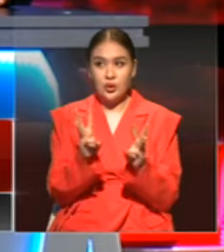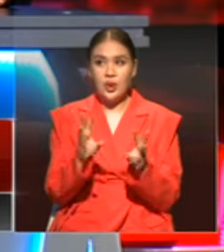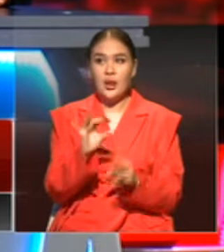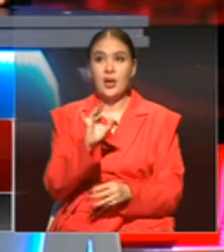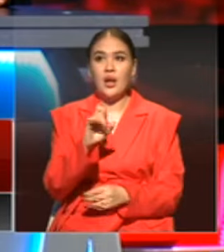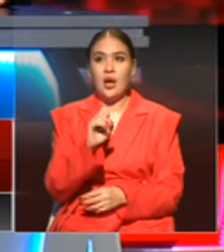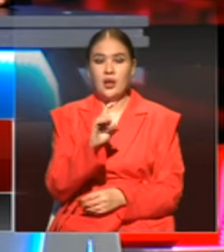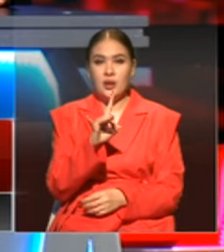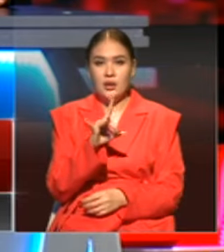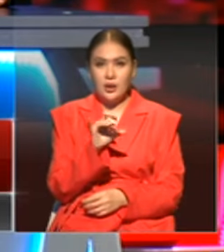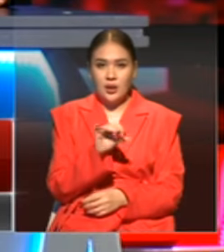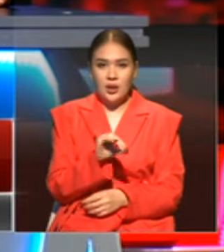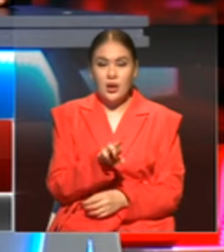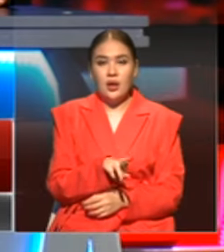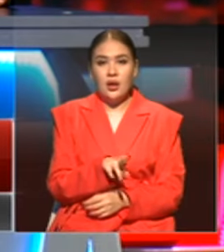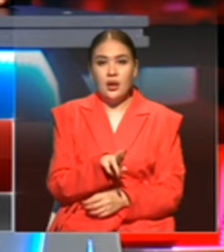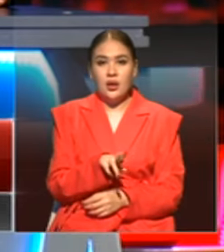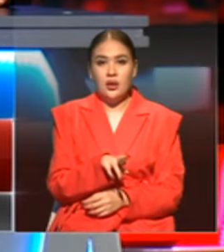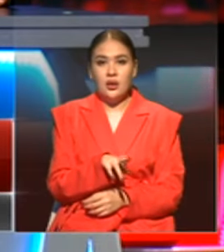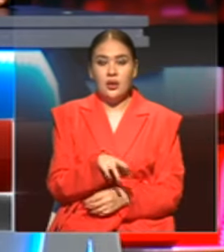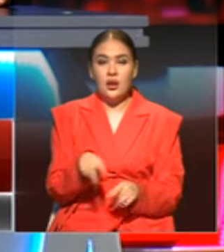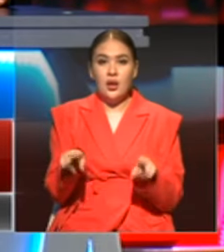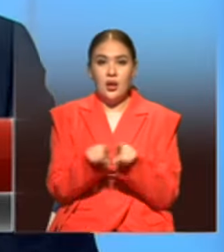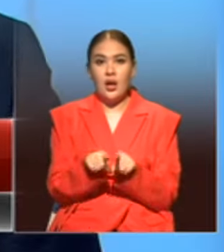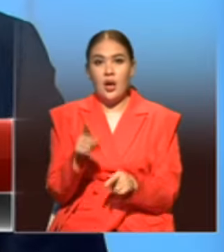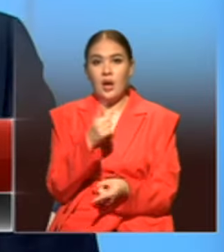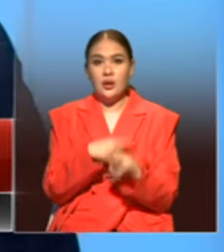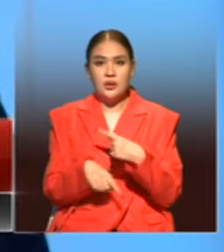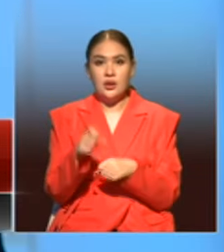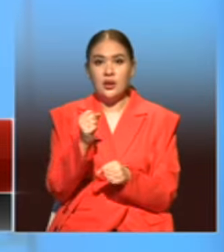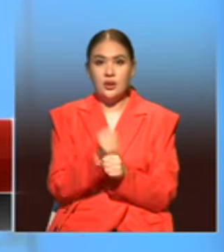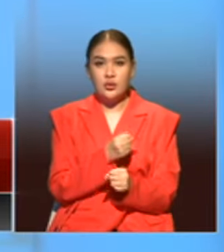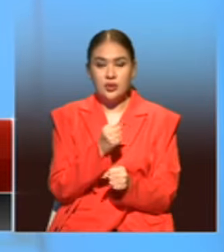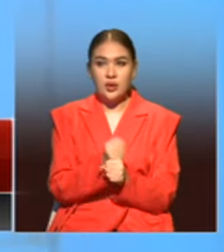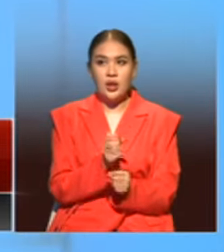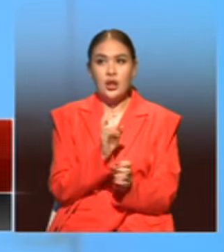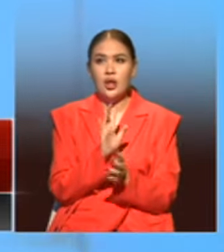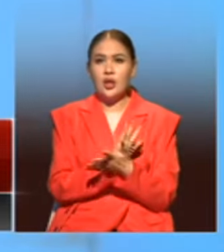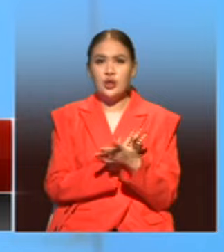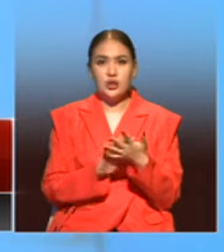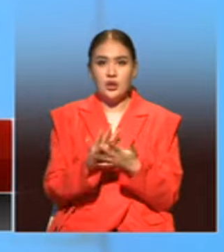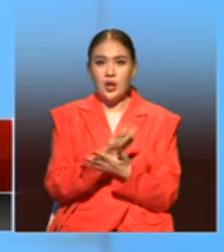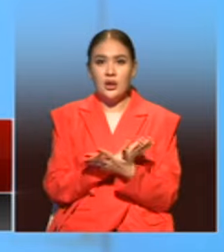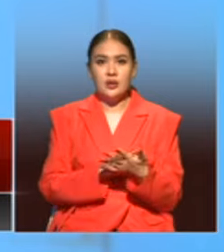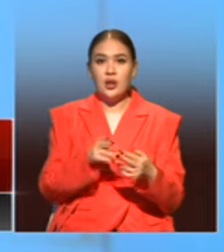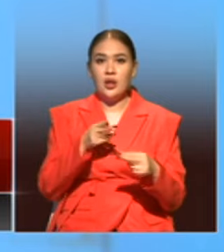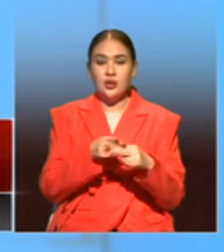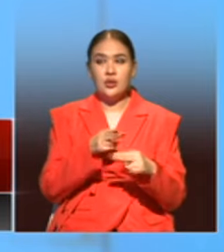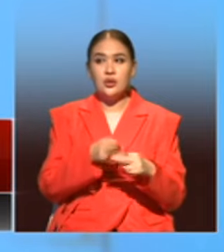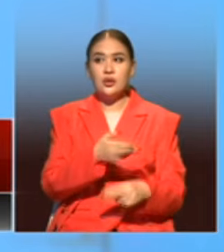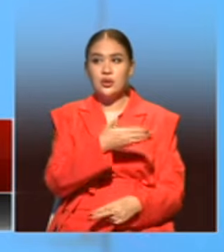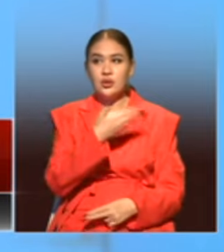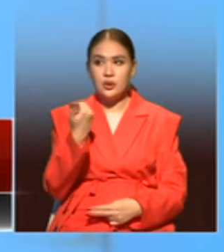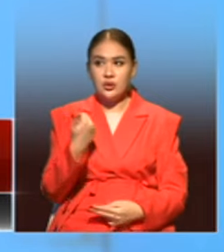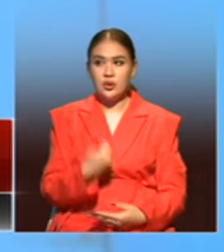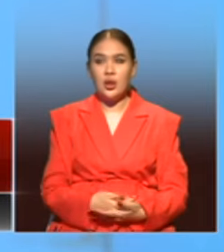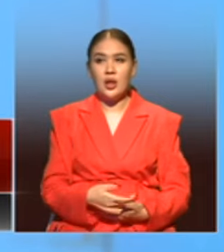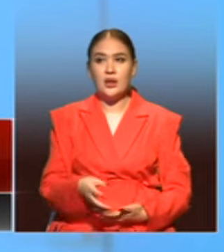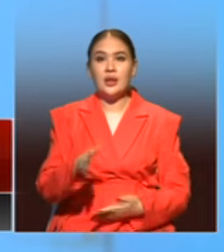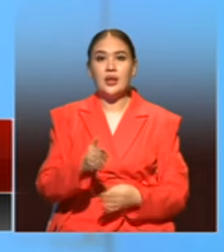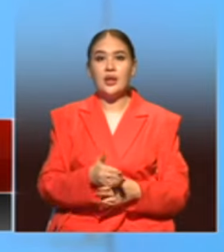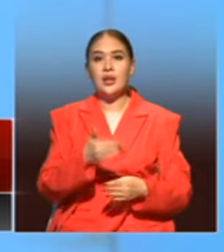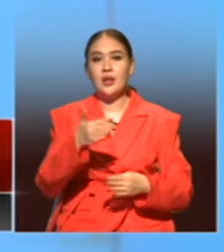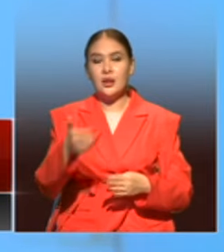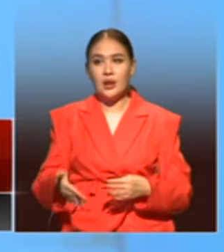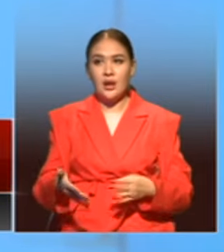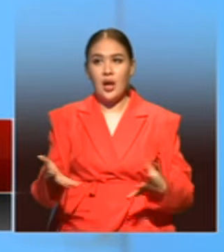иерархиясында оның көмуге де қайта өңдеуге де ешқандай кедергісін келтірмейді. Ол қайта өңдеуден кейінгі